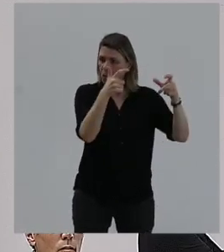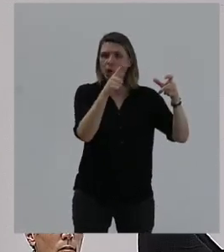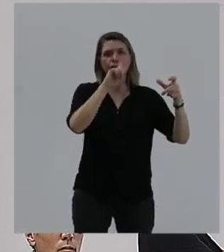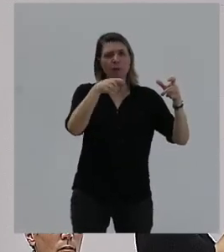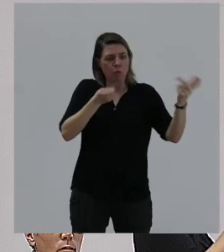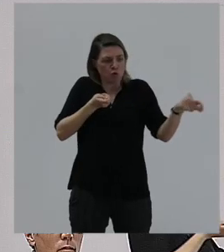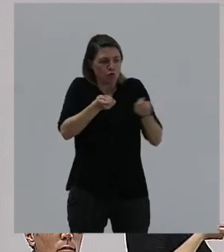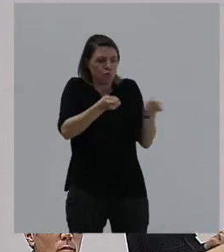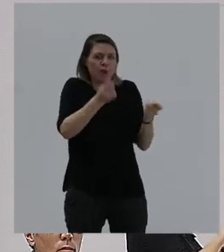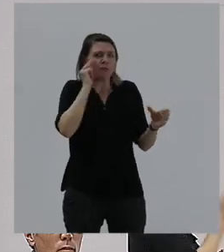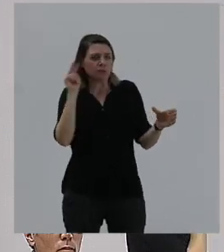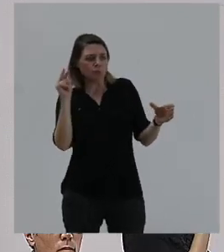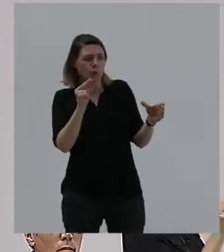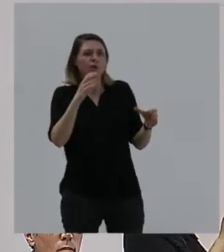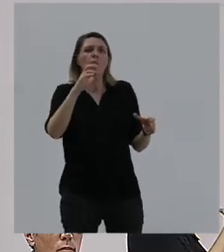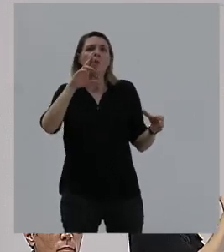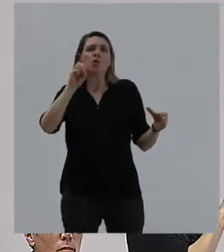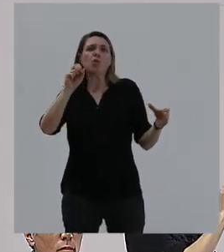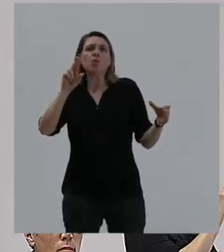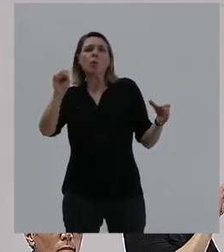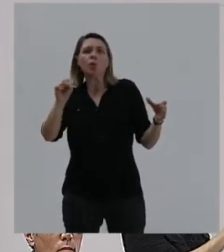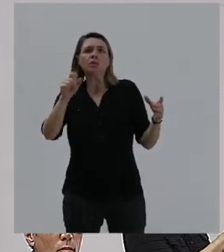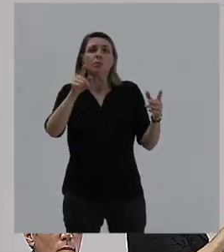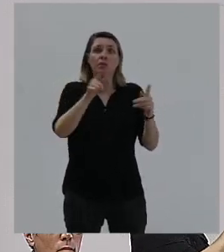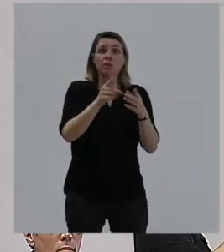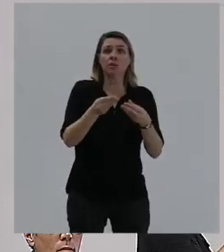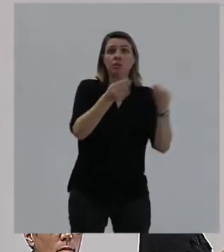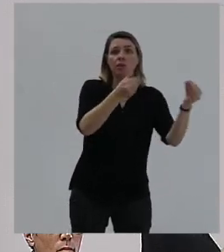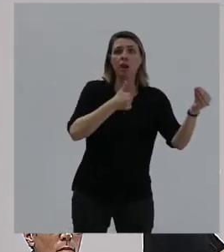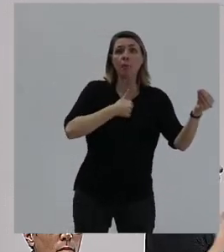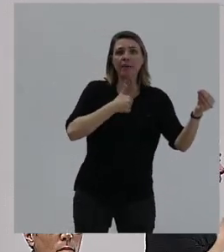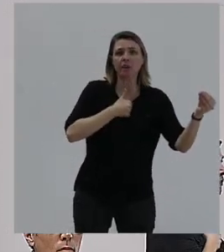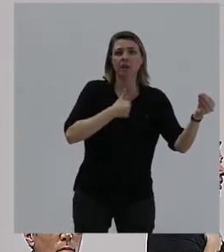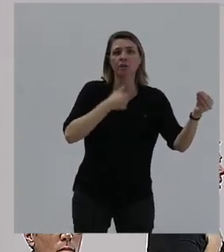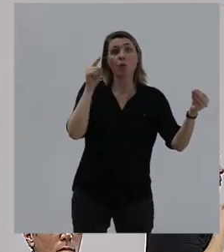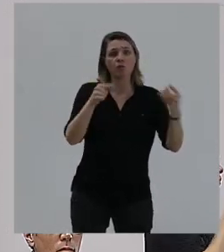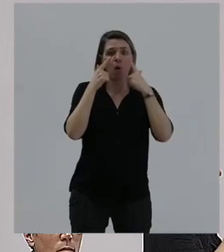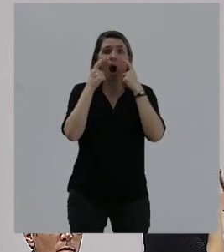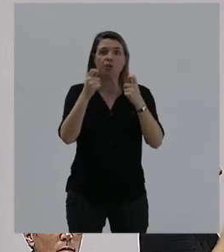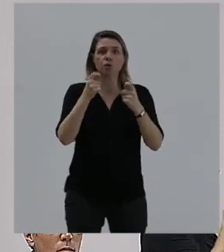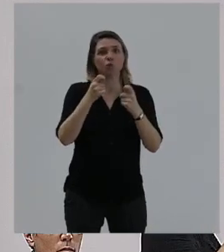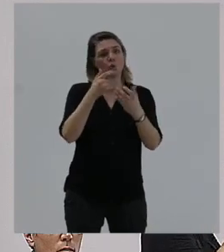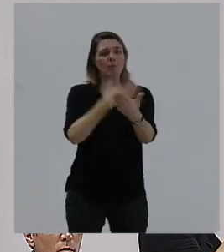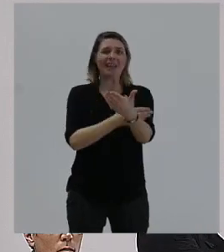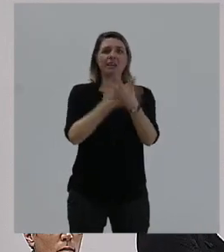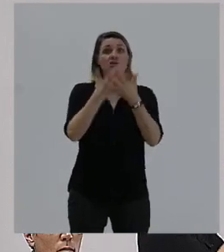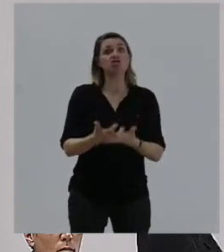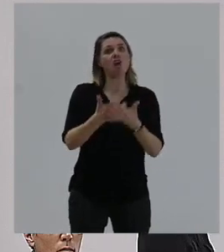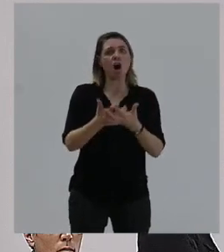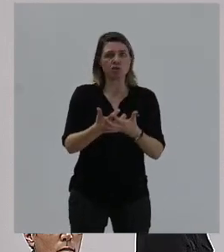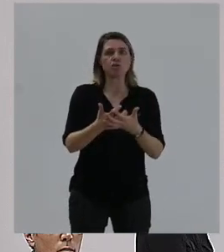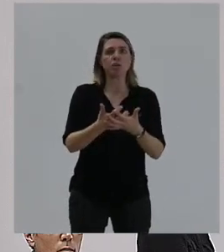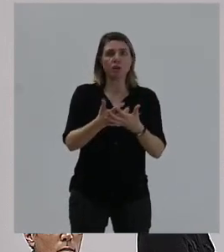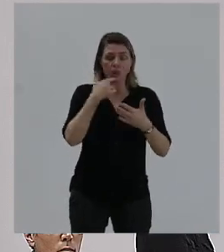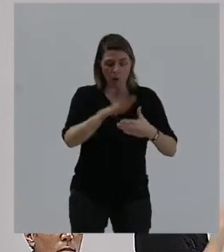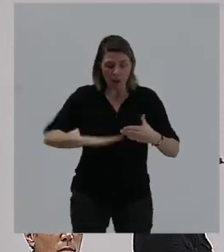supervisés, la construction va être supervisée par le CROUS, mais vraisemblablement ce sera donné à un privé. Donc il faut être très présent pour que dans le cahier des charges, effectivement, en